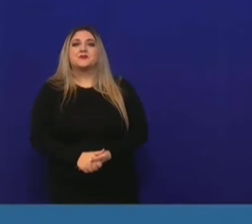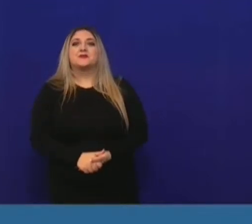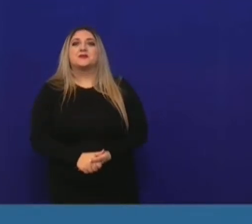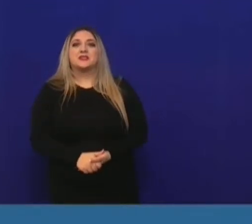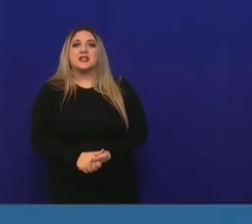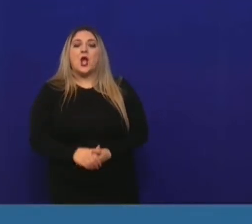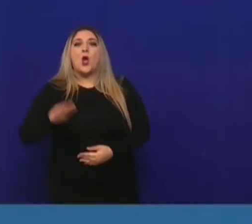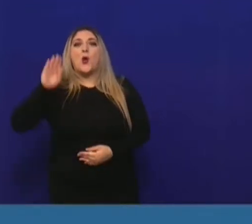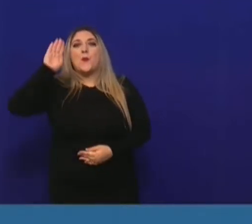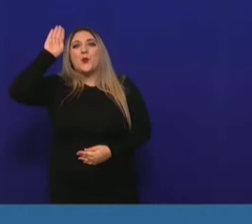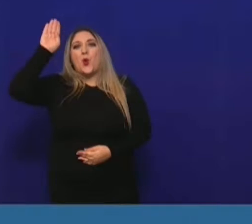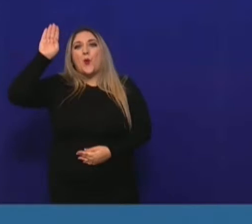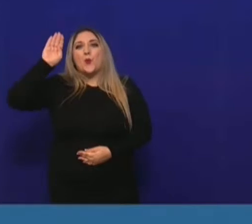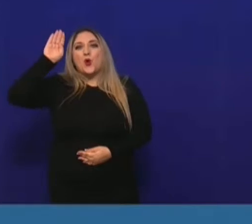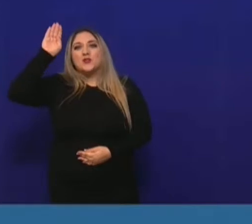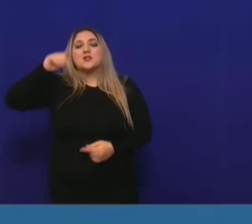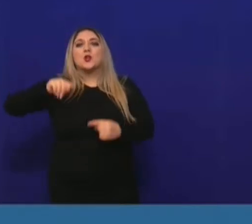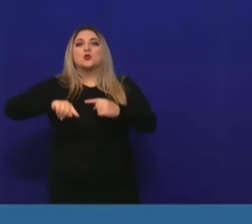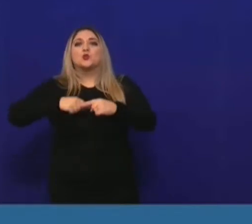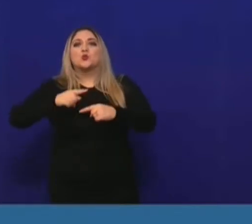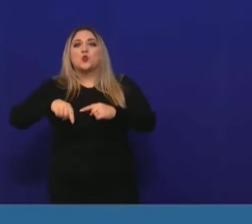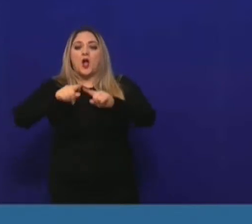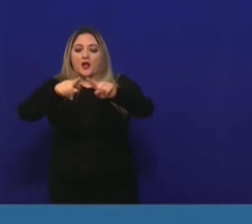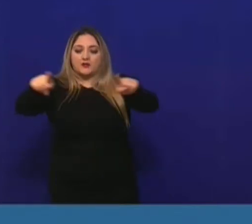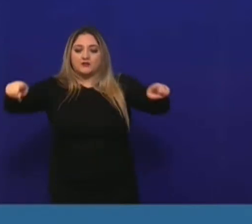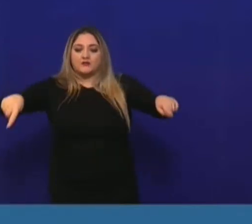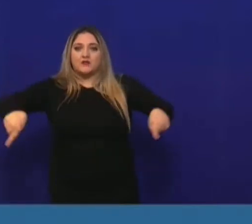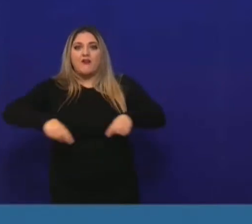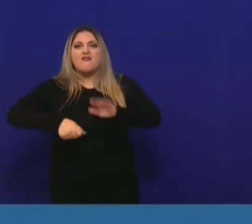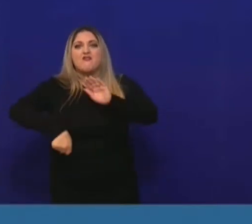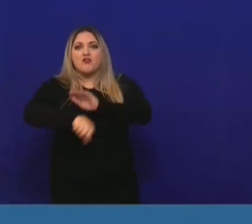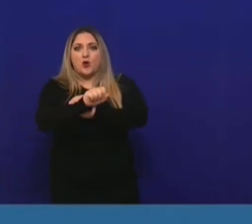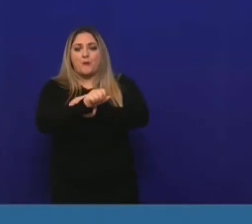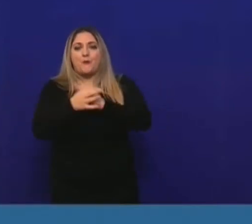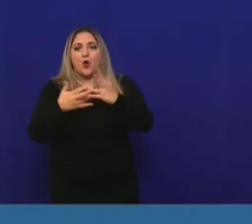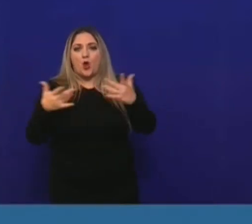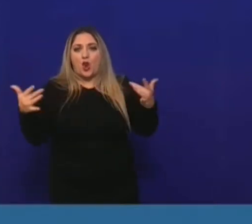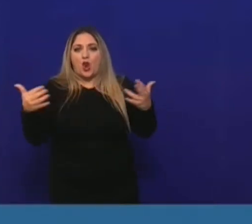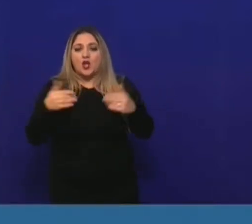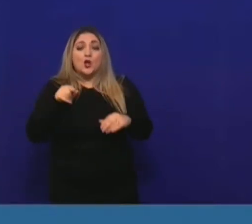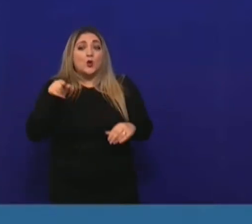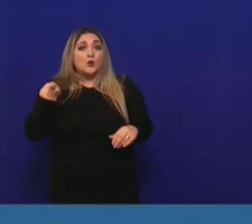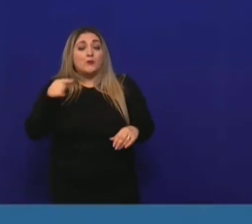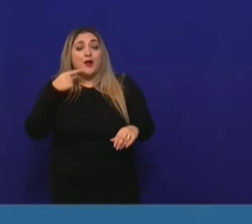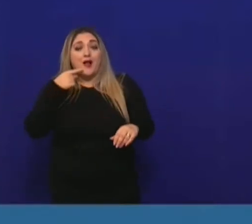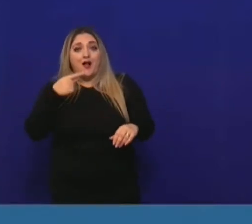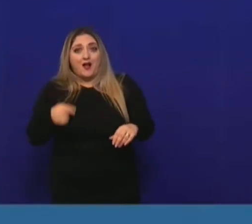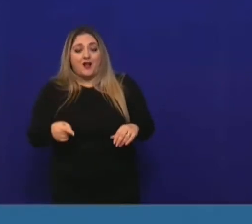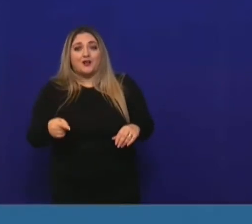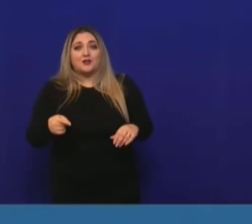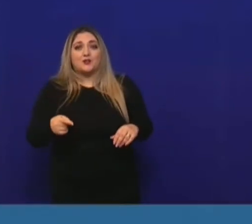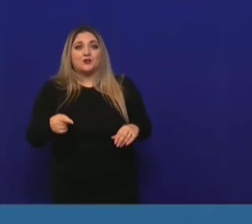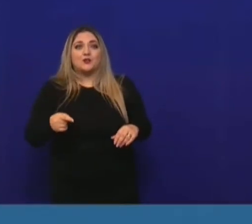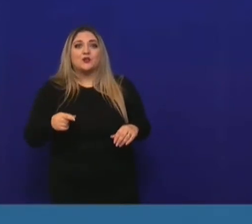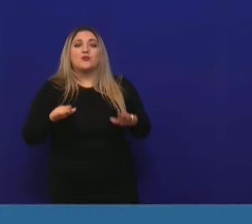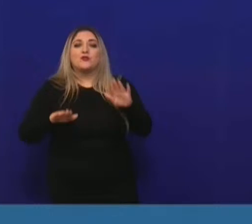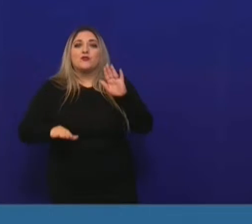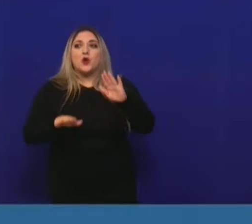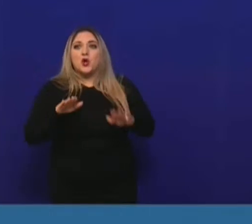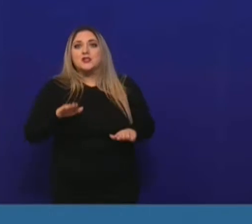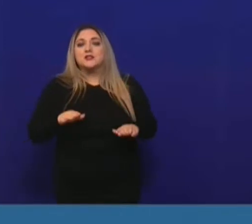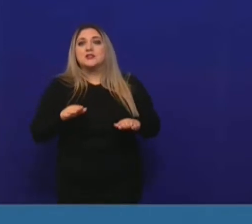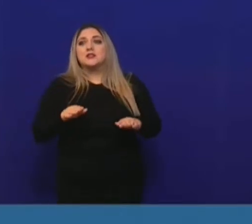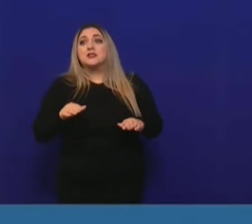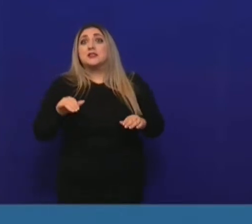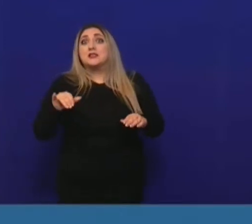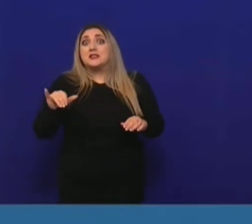Core dwar il-lob tal-futbol. U dawn qegħdin jgħidu li forsi qegħdin jissuġġerixxu li għal xi